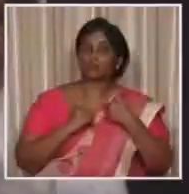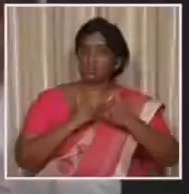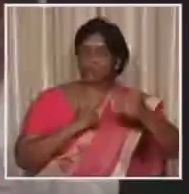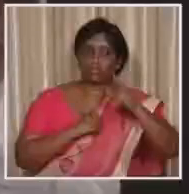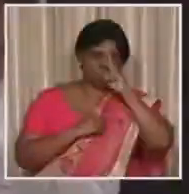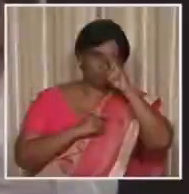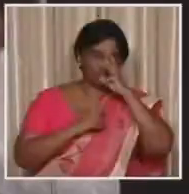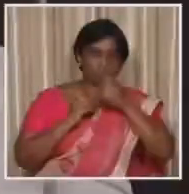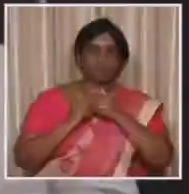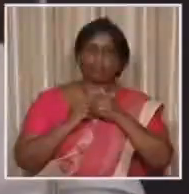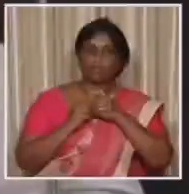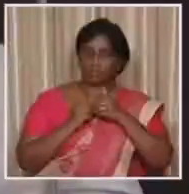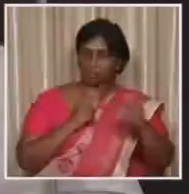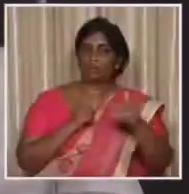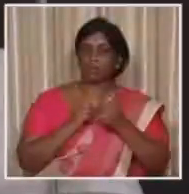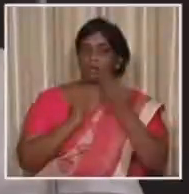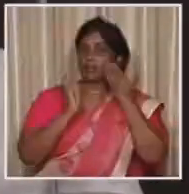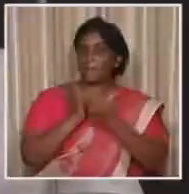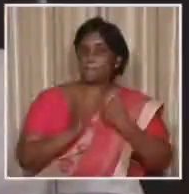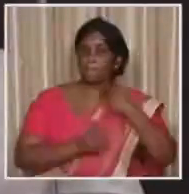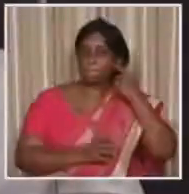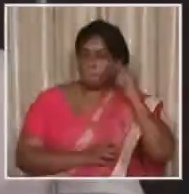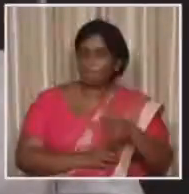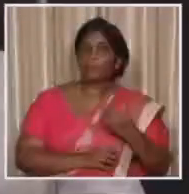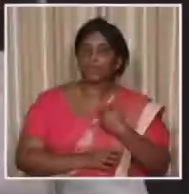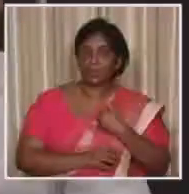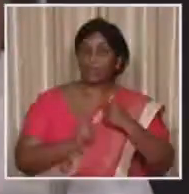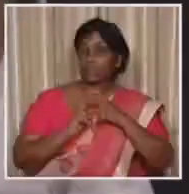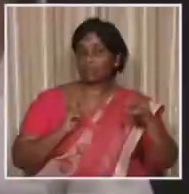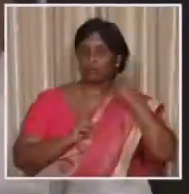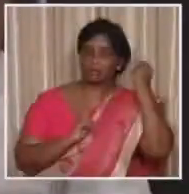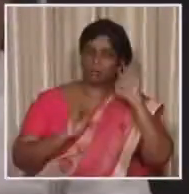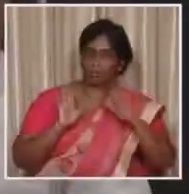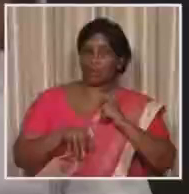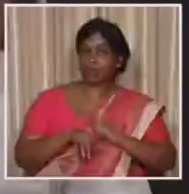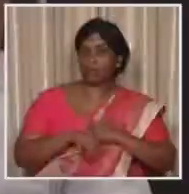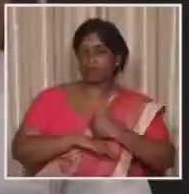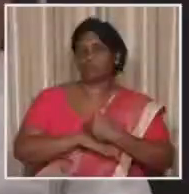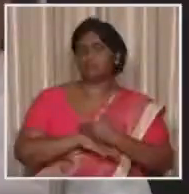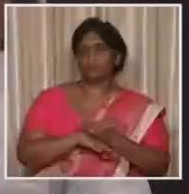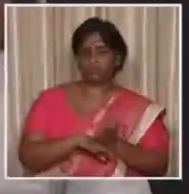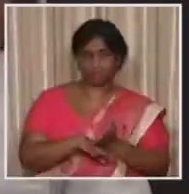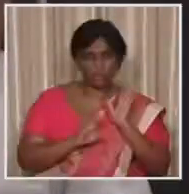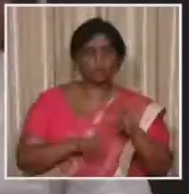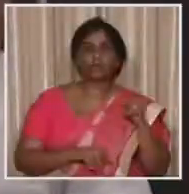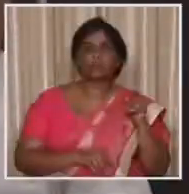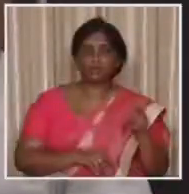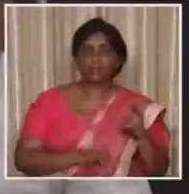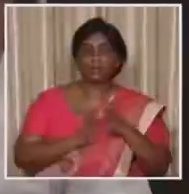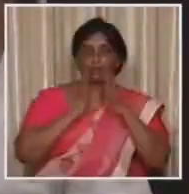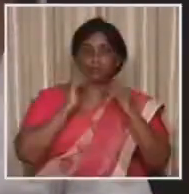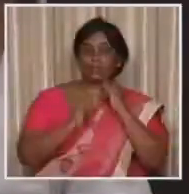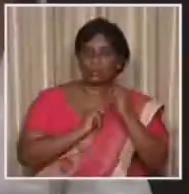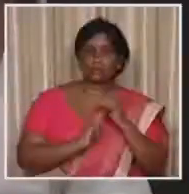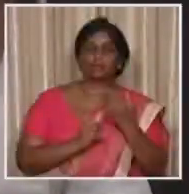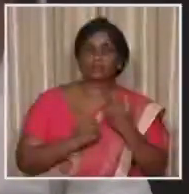sati deka tunata athulata idiripat kirimata balaapuruththu wenna nisa man deerghawasen katha ganne kaale visalasen væy vela thiyena nisa goda chodana